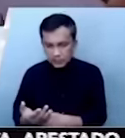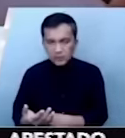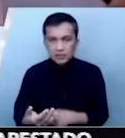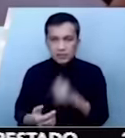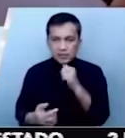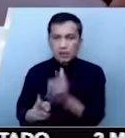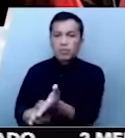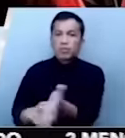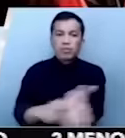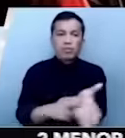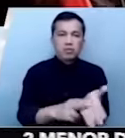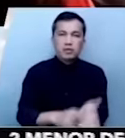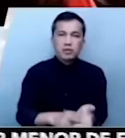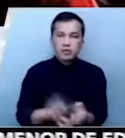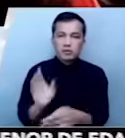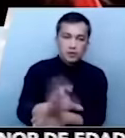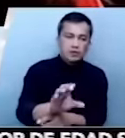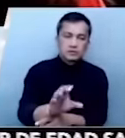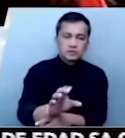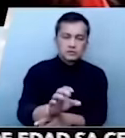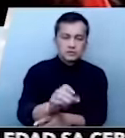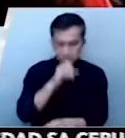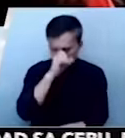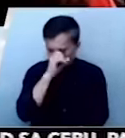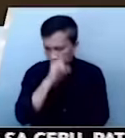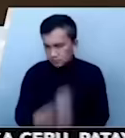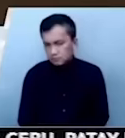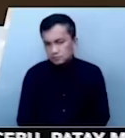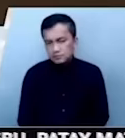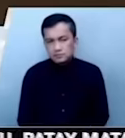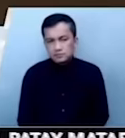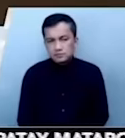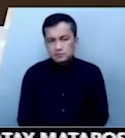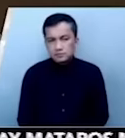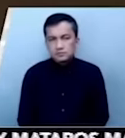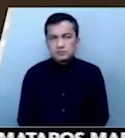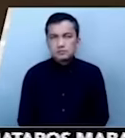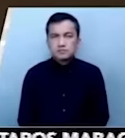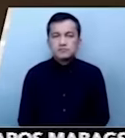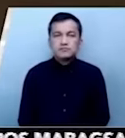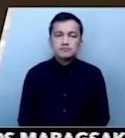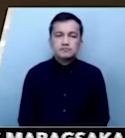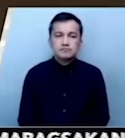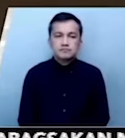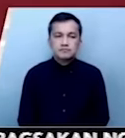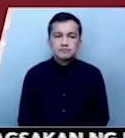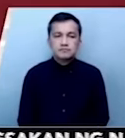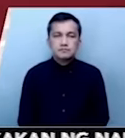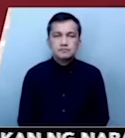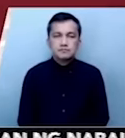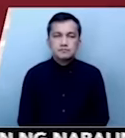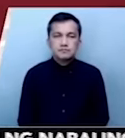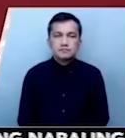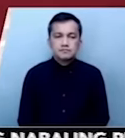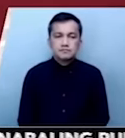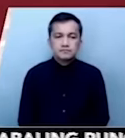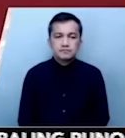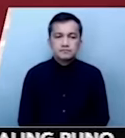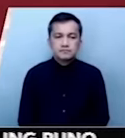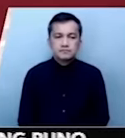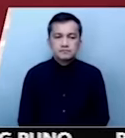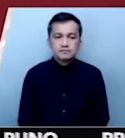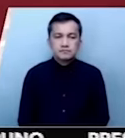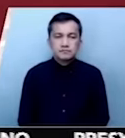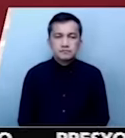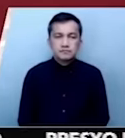ng pilitan. Andito po kami, si Joko sa inyo, ang bayan. A strong sense of unity